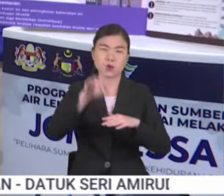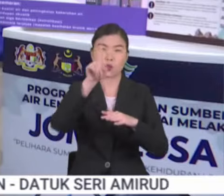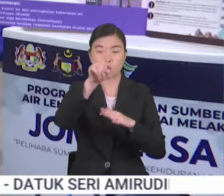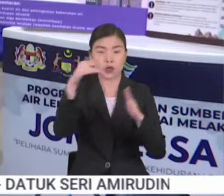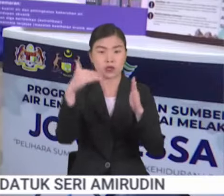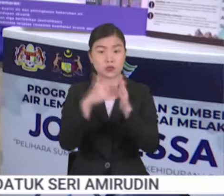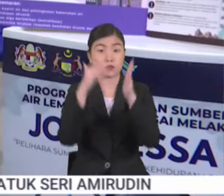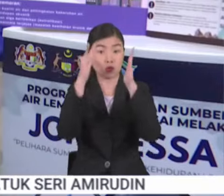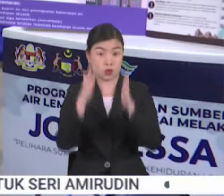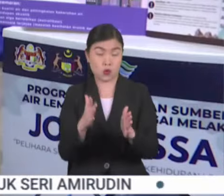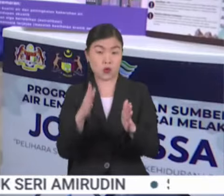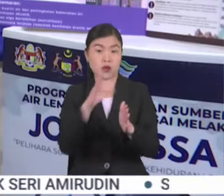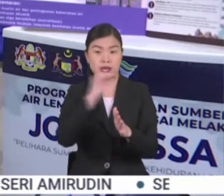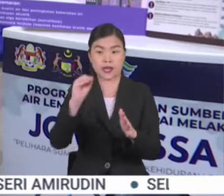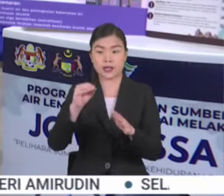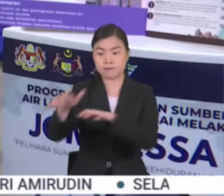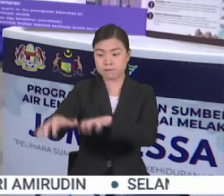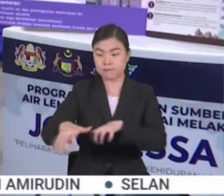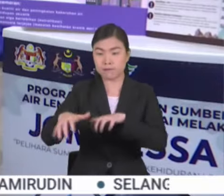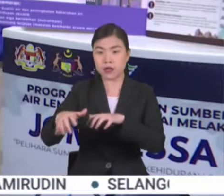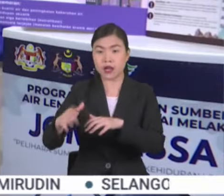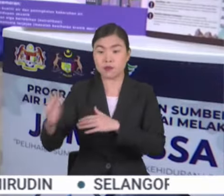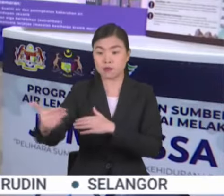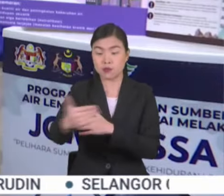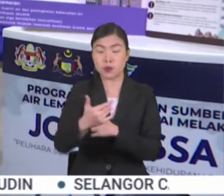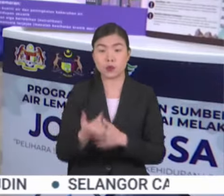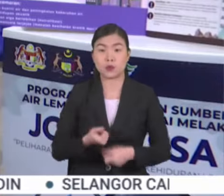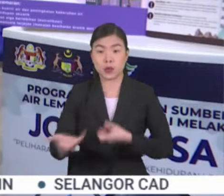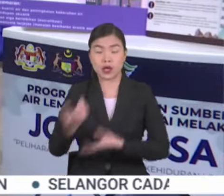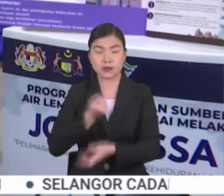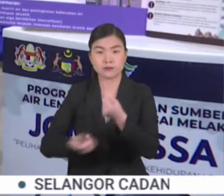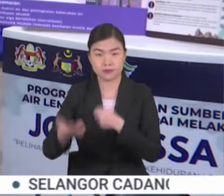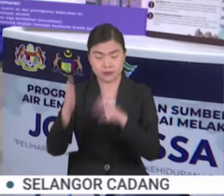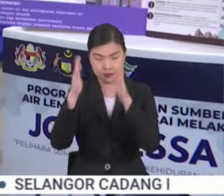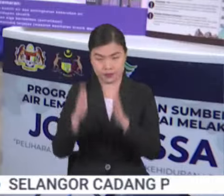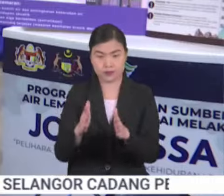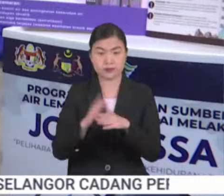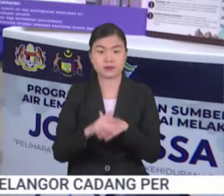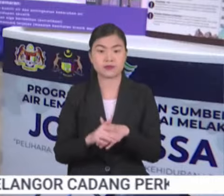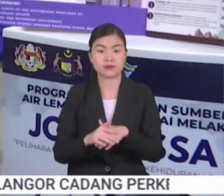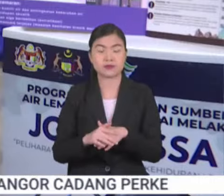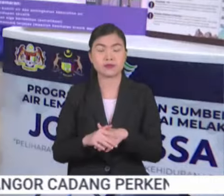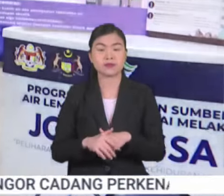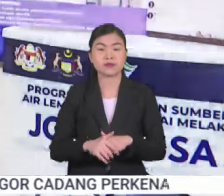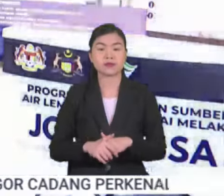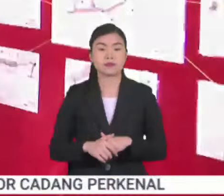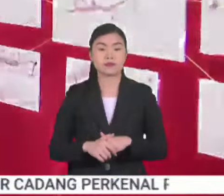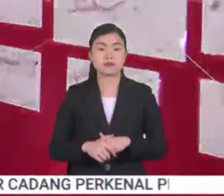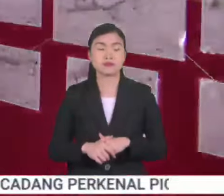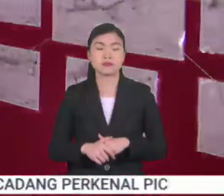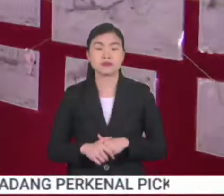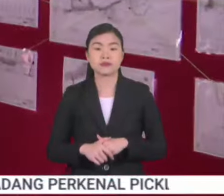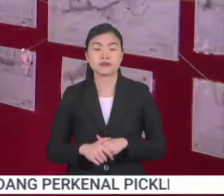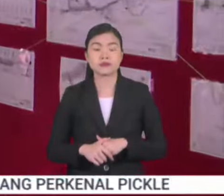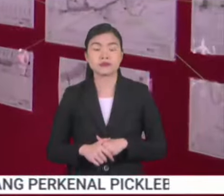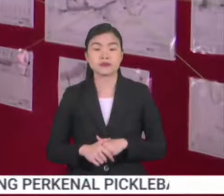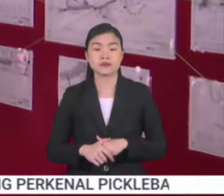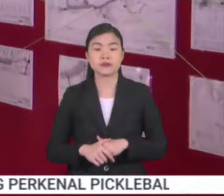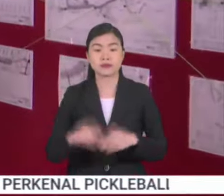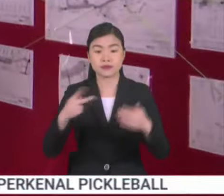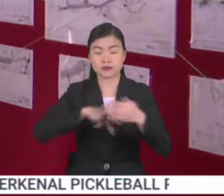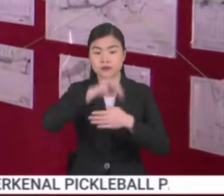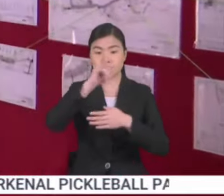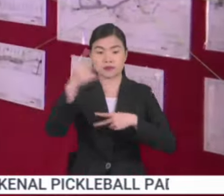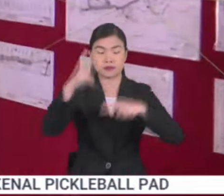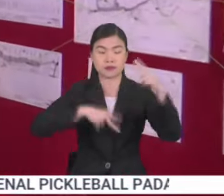1,000 penduduk dan nelayan daripada risiko banjir pantai dan hakisan pantai di kawasan terlibat. Sementara,